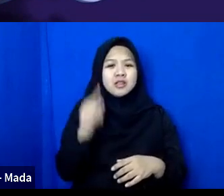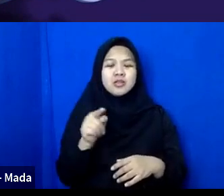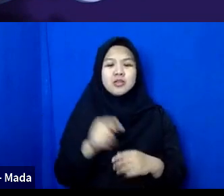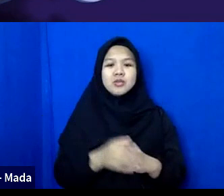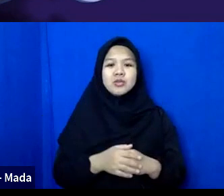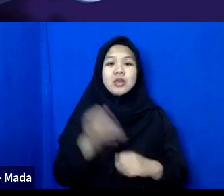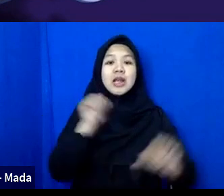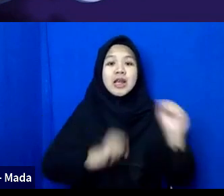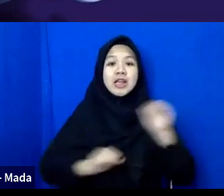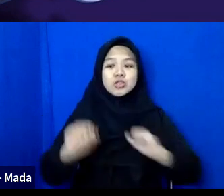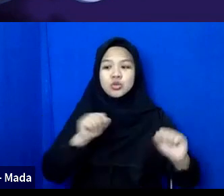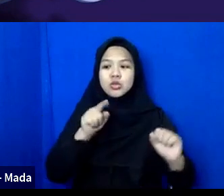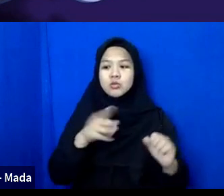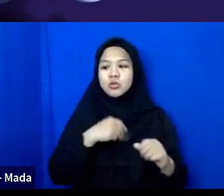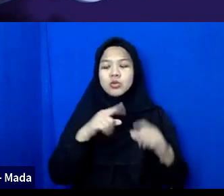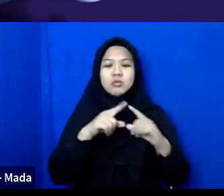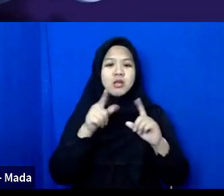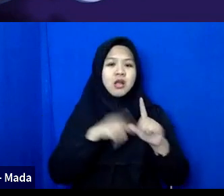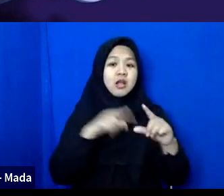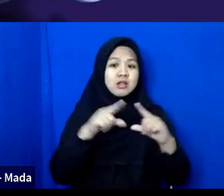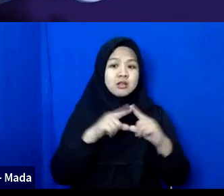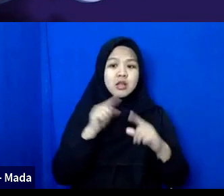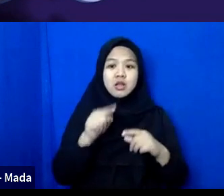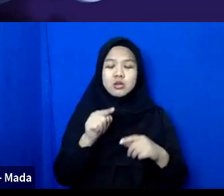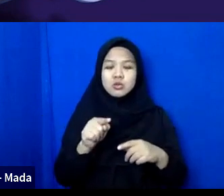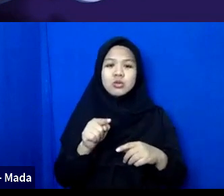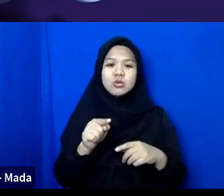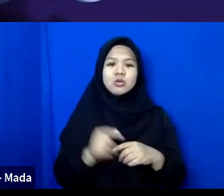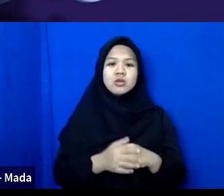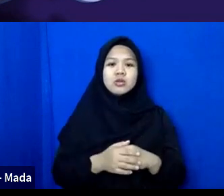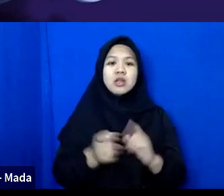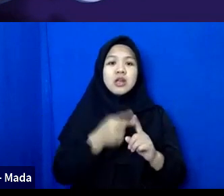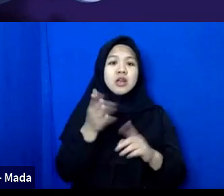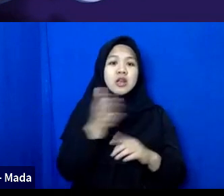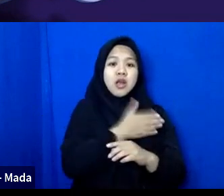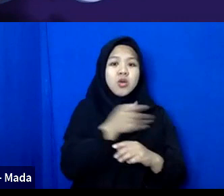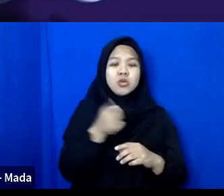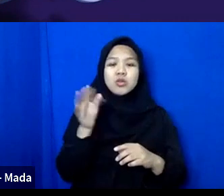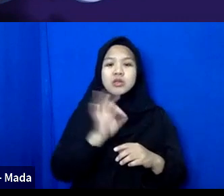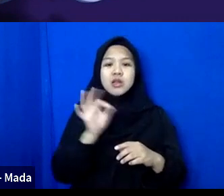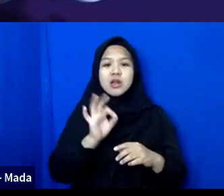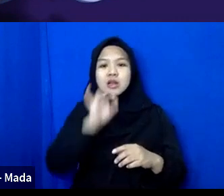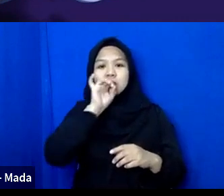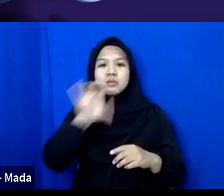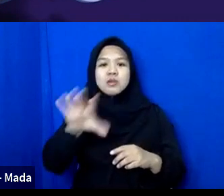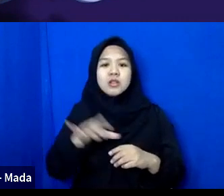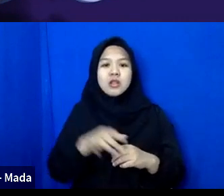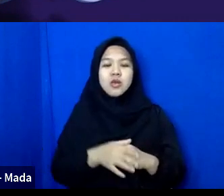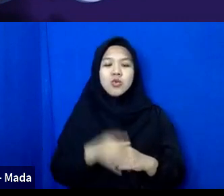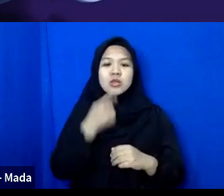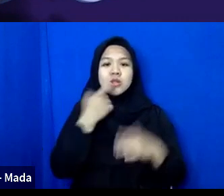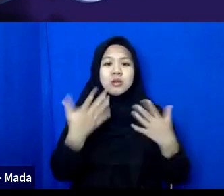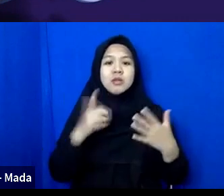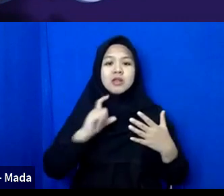gesture itu yang kalau menurut bahaya yang apa namanya yang dari awal ada tidak ada yang memberitahu tentang